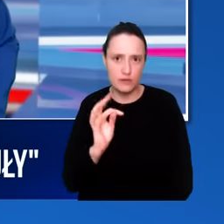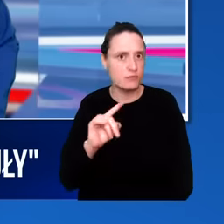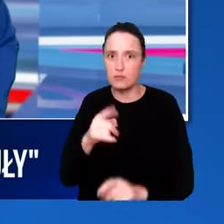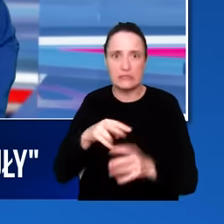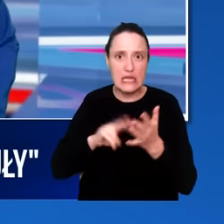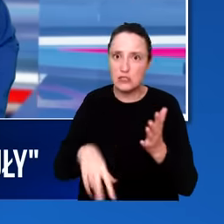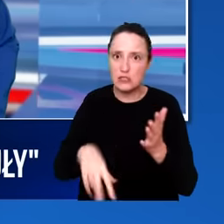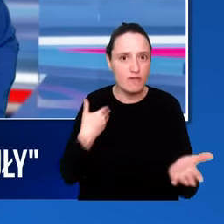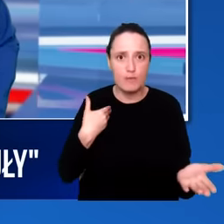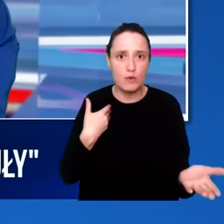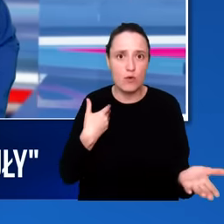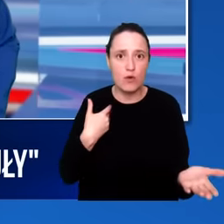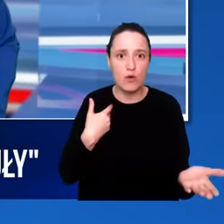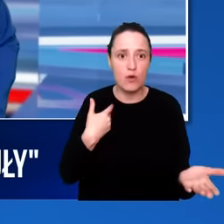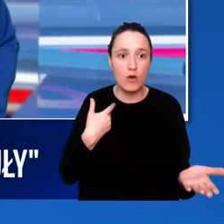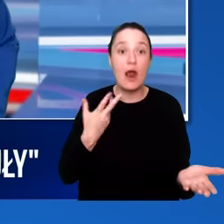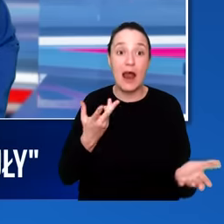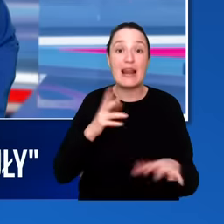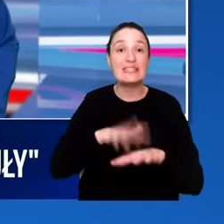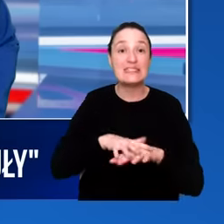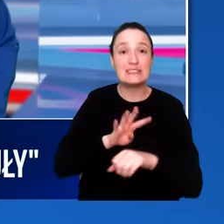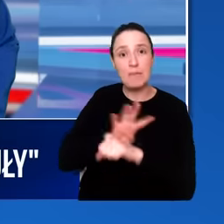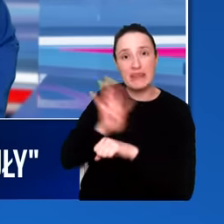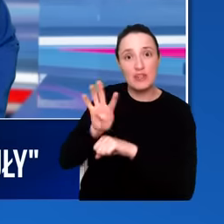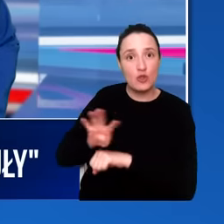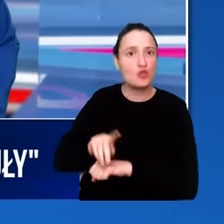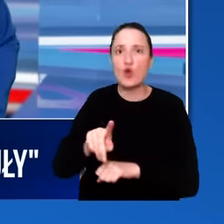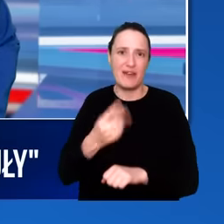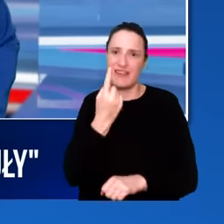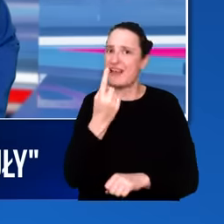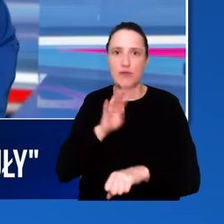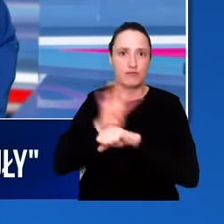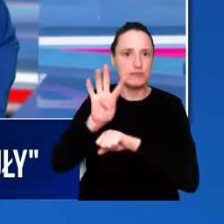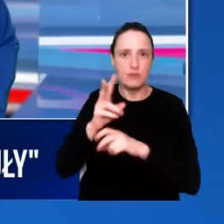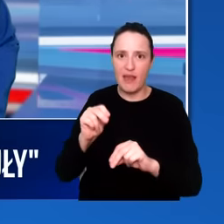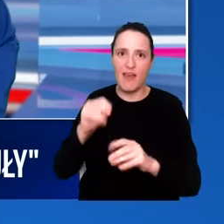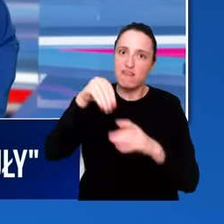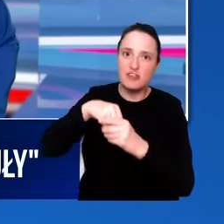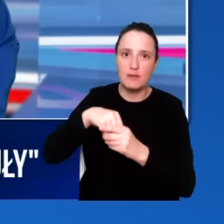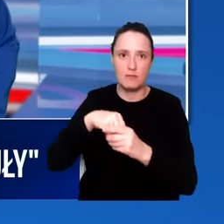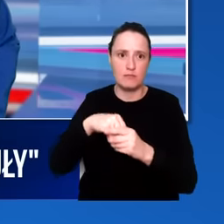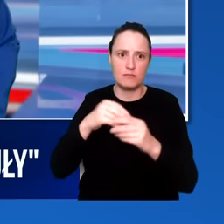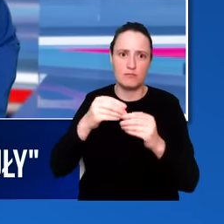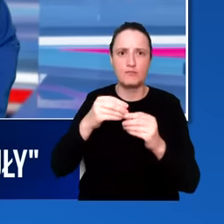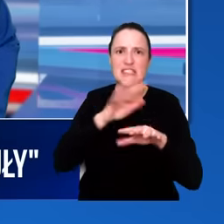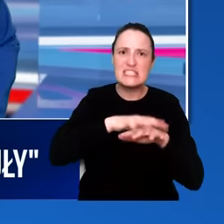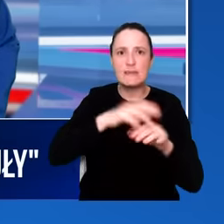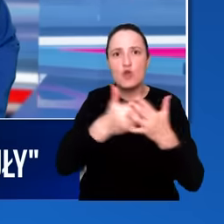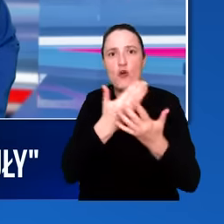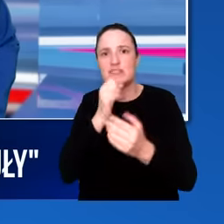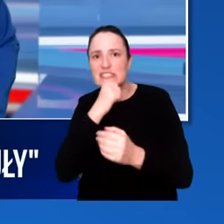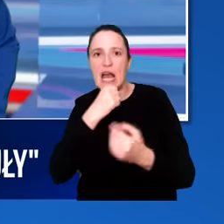państwu powiedzieć, że system Patriot to jest cała rodzina. To jest tak, że są stare systemy i są nowe